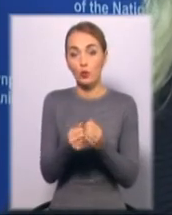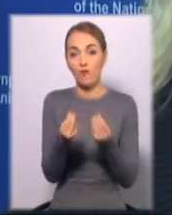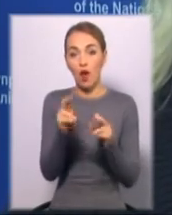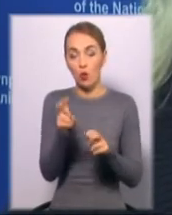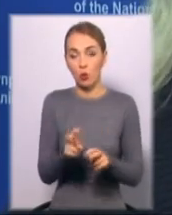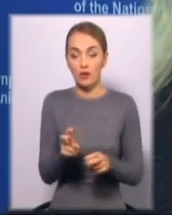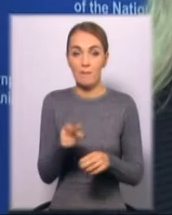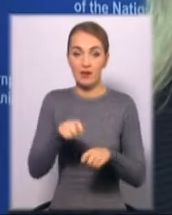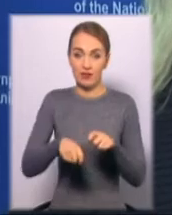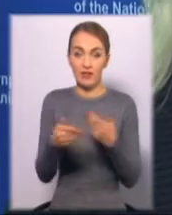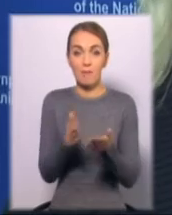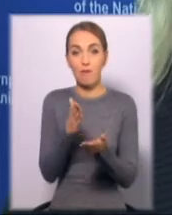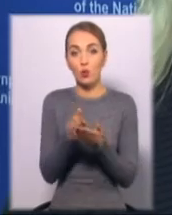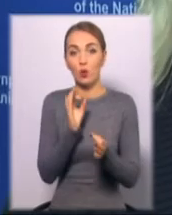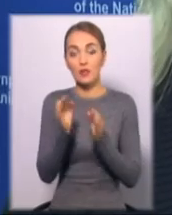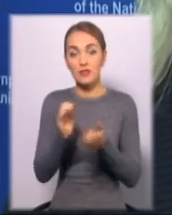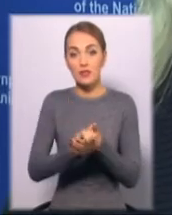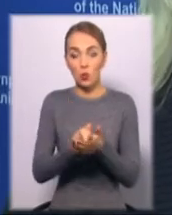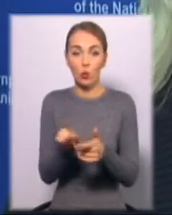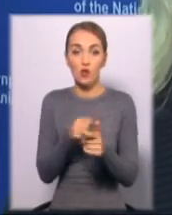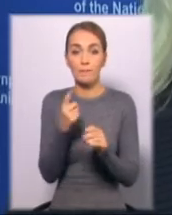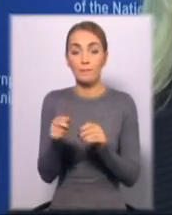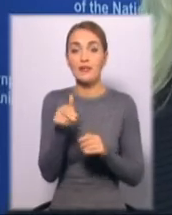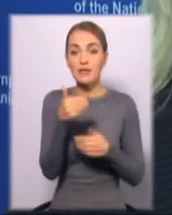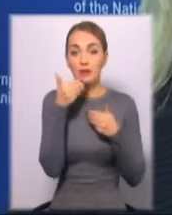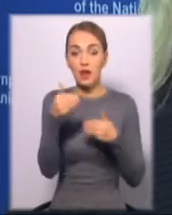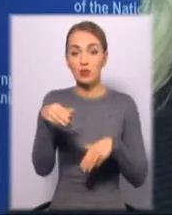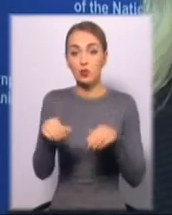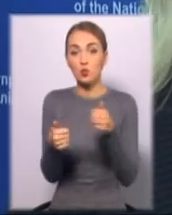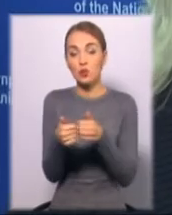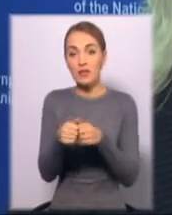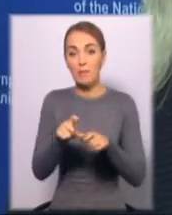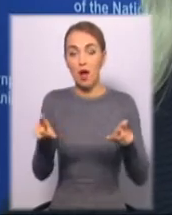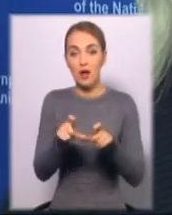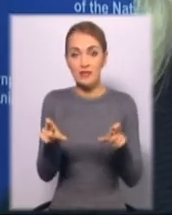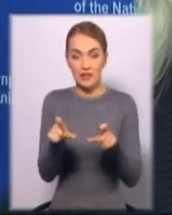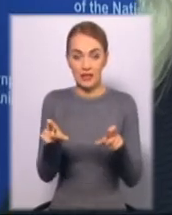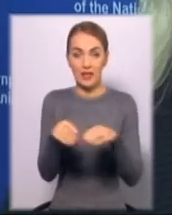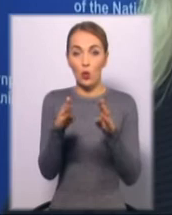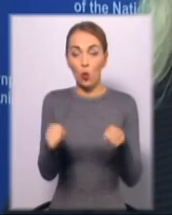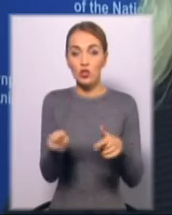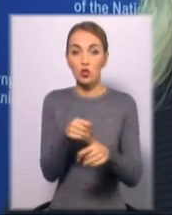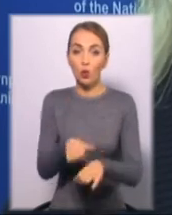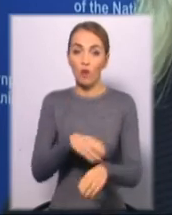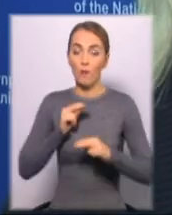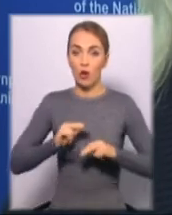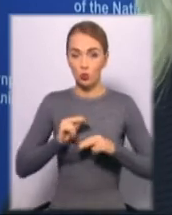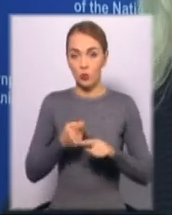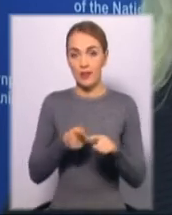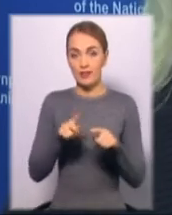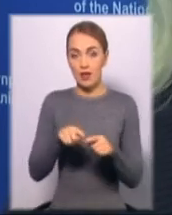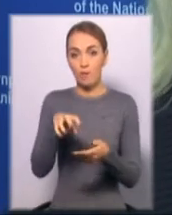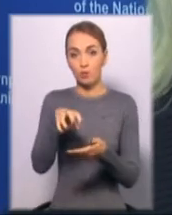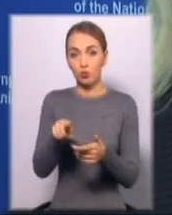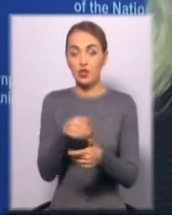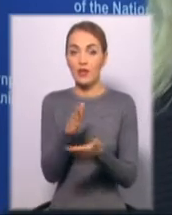мають рекомендації ваших знайомих. Чи хоча б підійдіть і запитайте сусідні магазини, кіоски, чи довго працює цей пункт, чи є